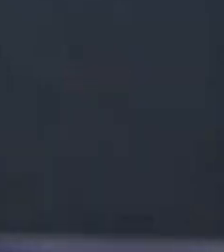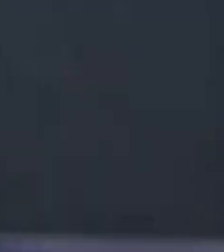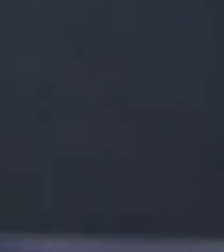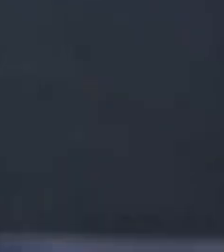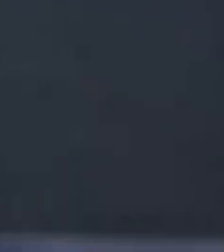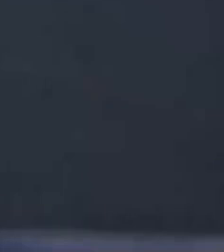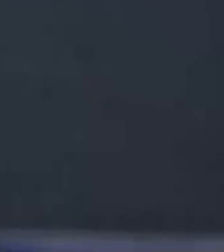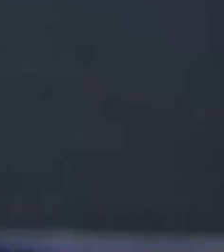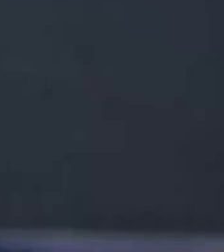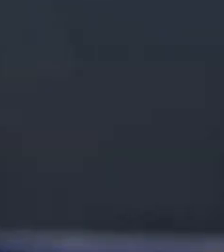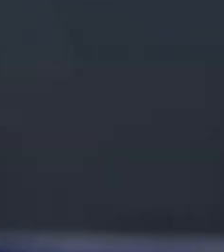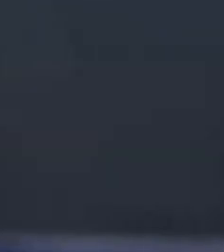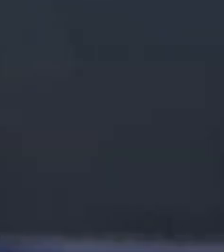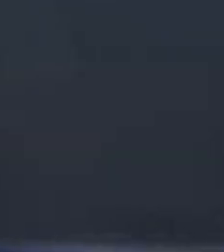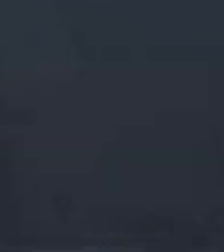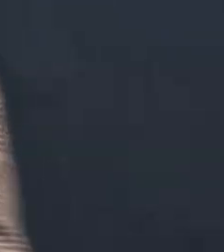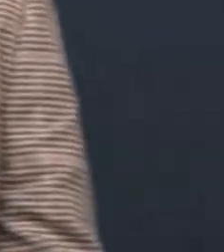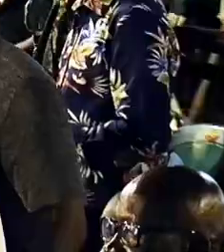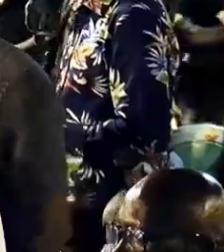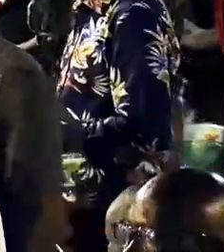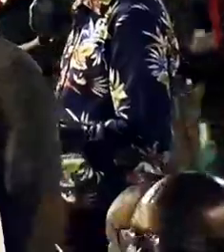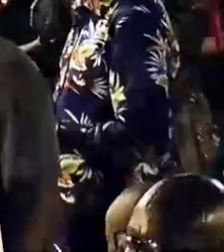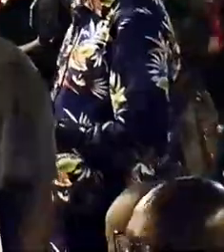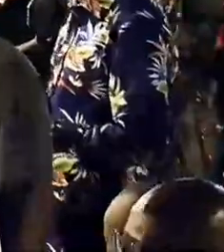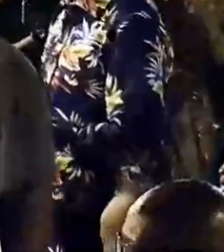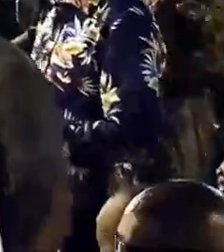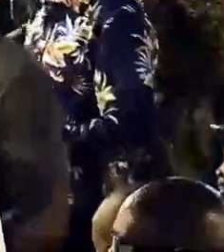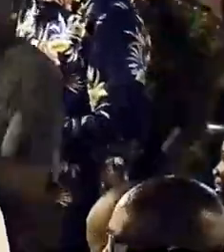Merci, pasteur. Tout le monde, gloire à Dieu.